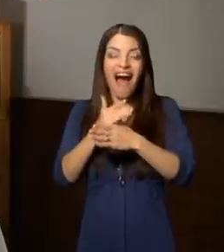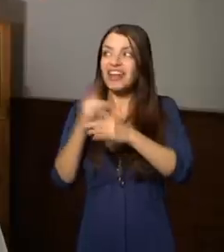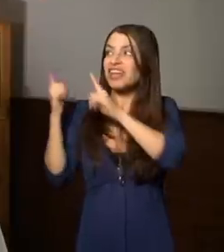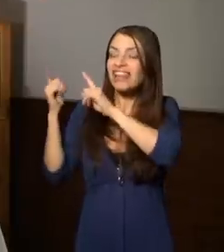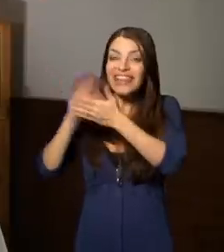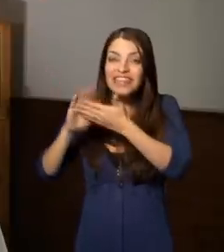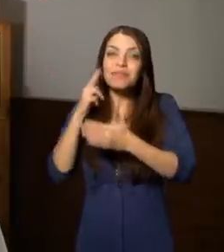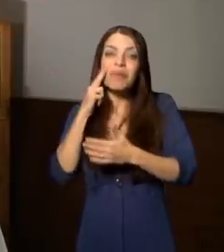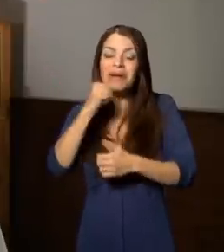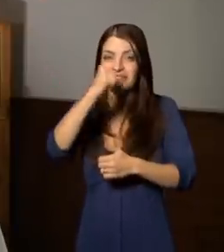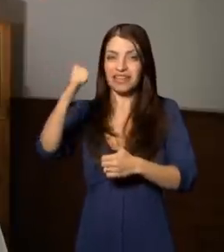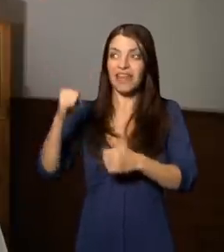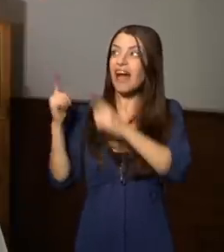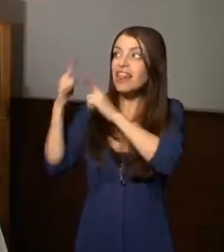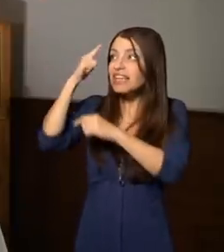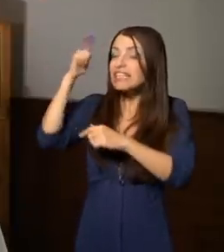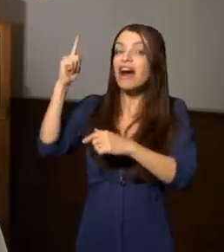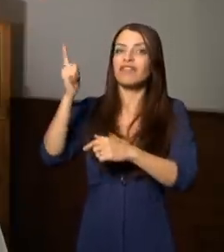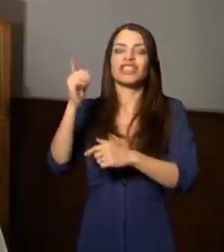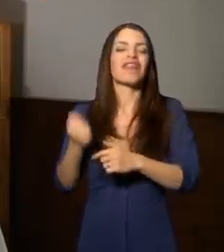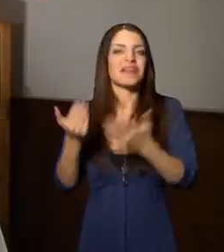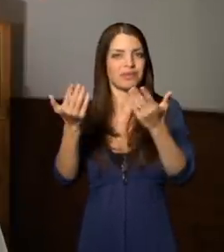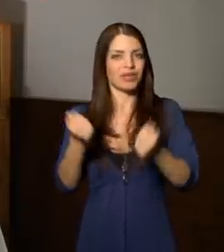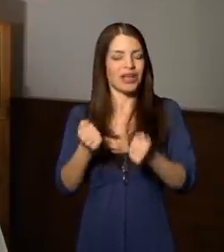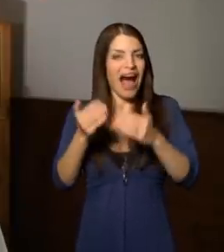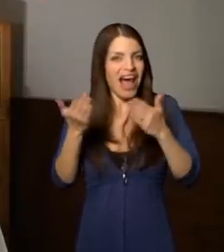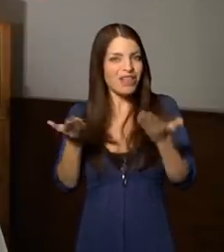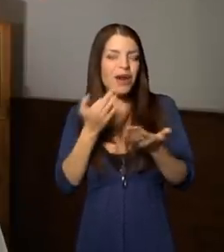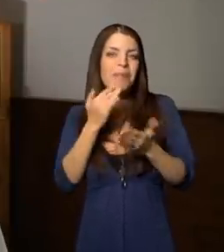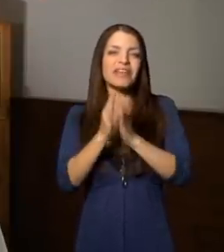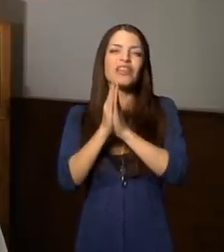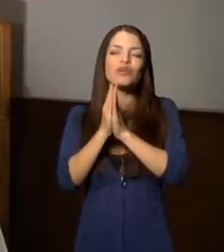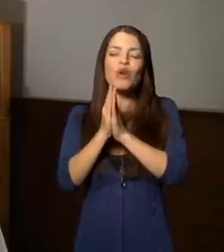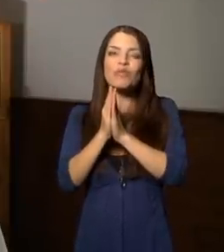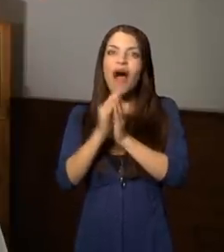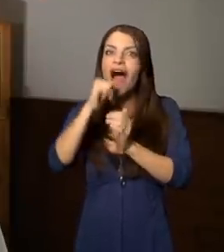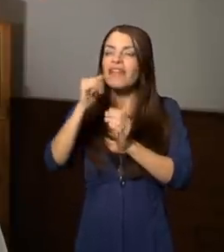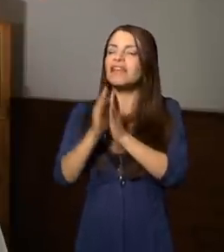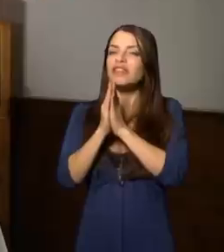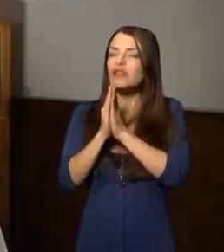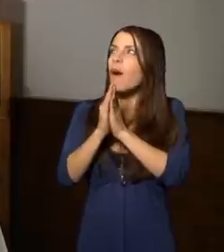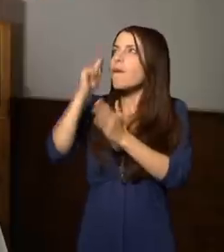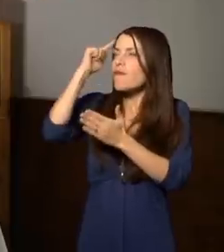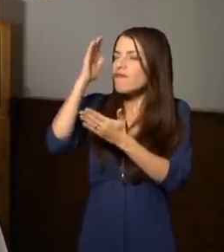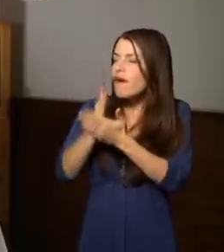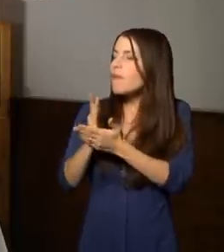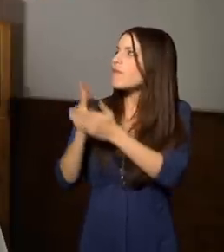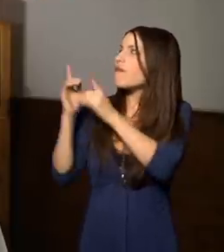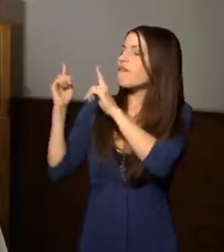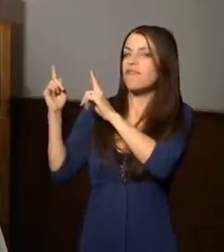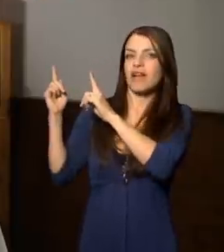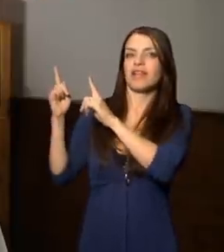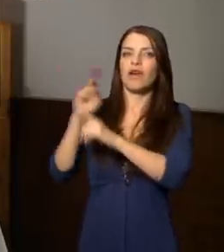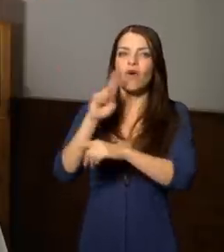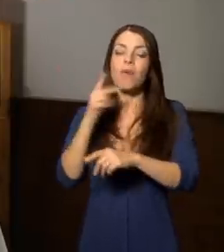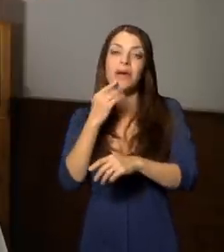diġà missierna u jaf x'neħtieġu. Mela rridu nitolbu b'fiduċja lill-Alla l-Missier.